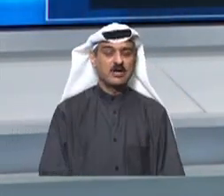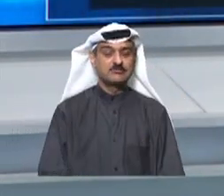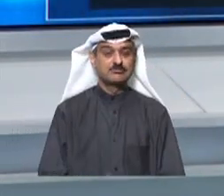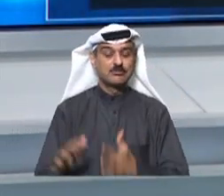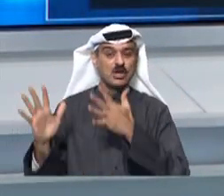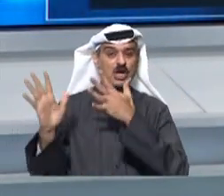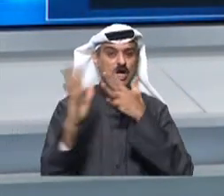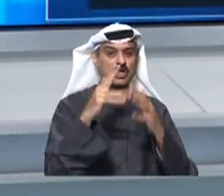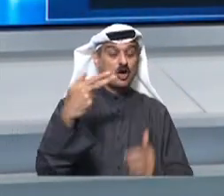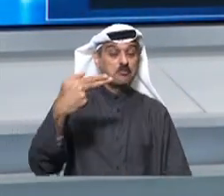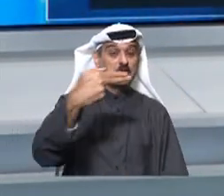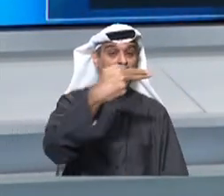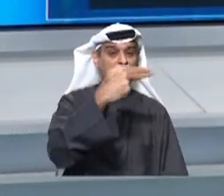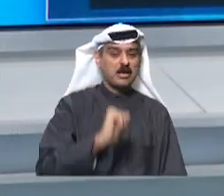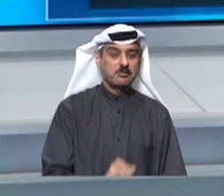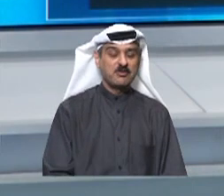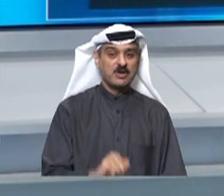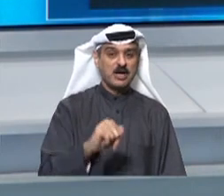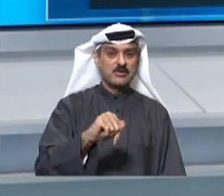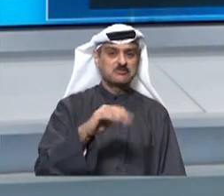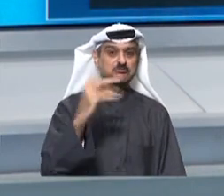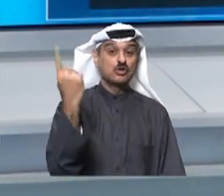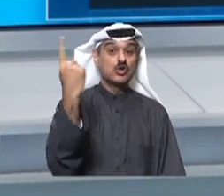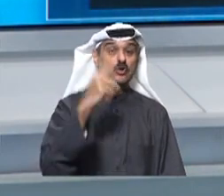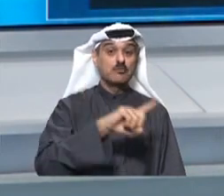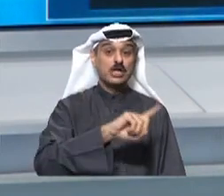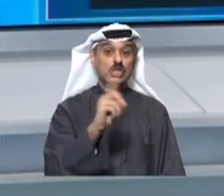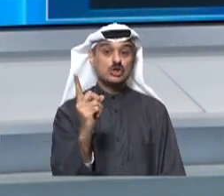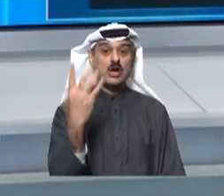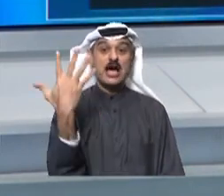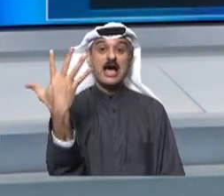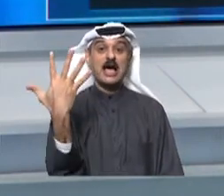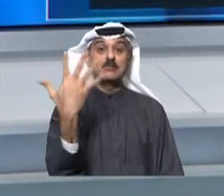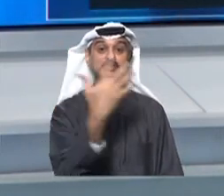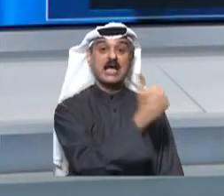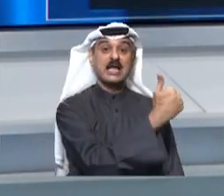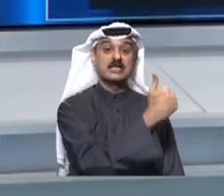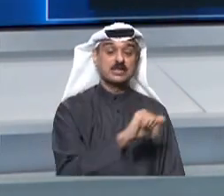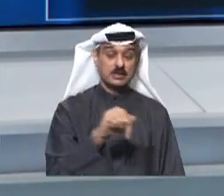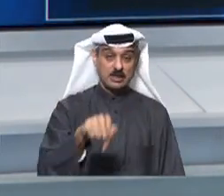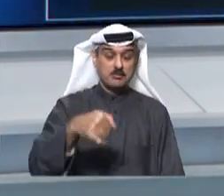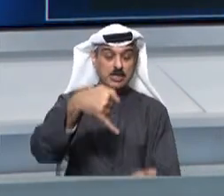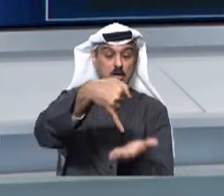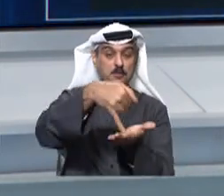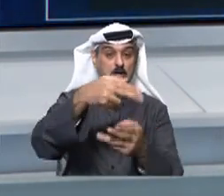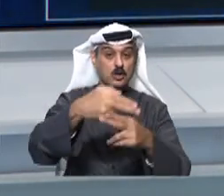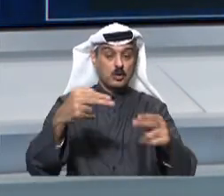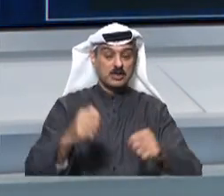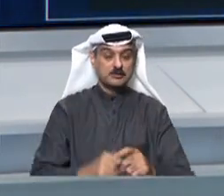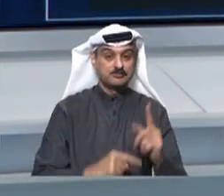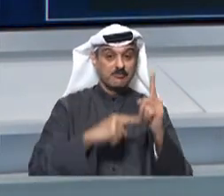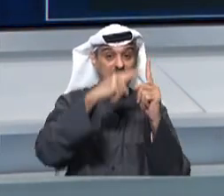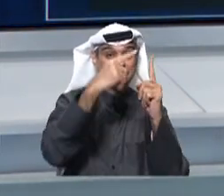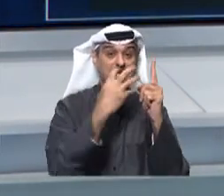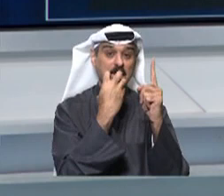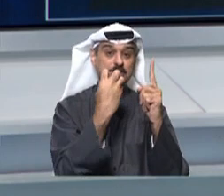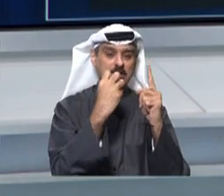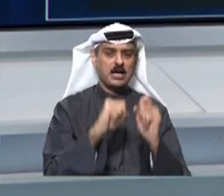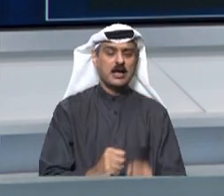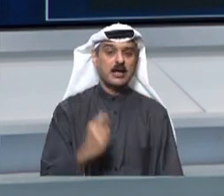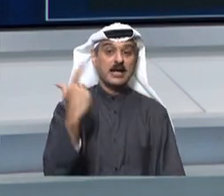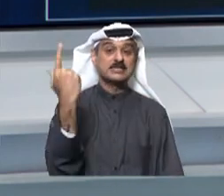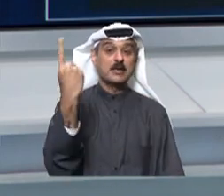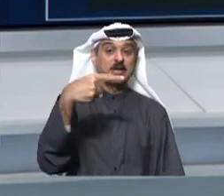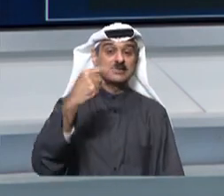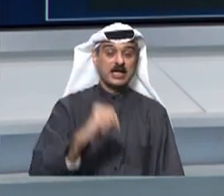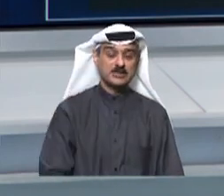غربي سرعته تتراوح ما بين 5 إلى 6 كيلومتر في الساعة في مدينة الكويت. أما بالنسبة لدرجة الحرارة الحالية 17 درجة